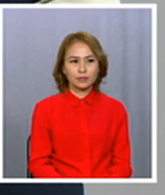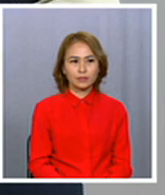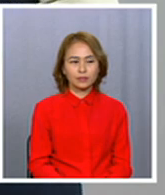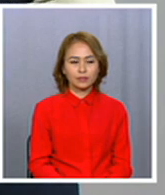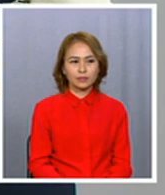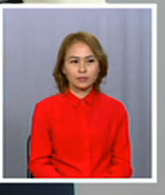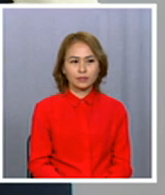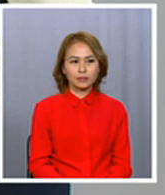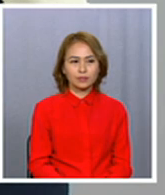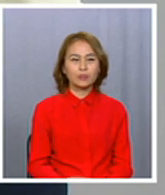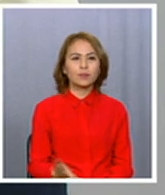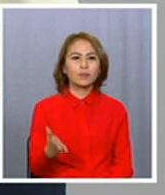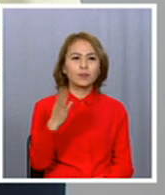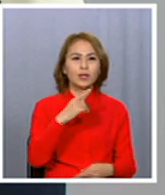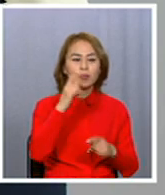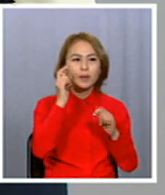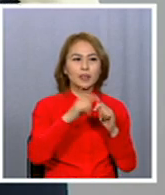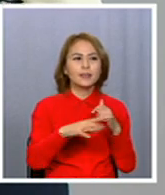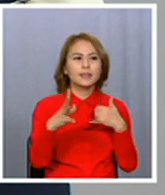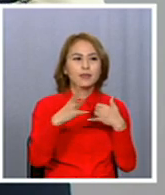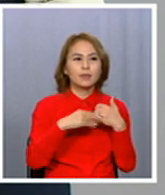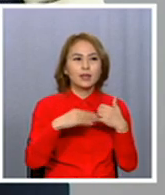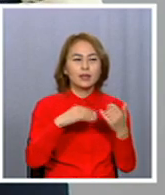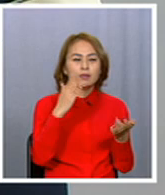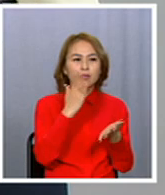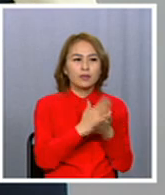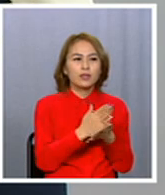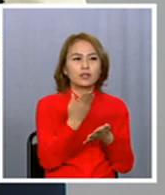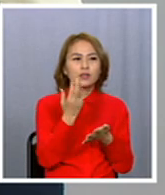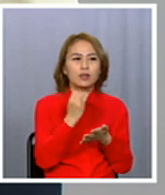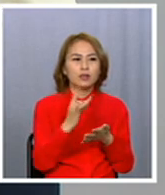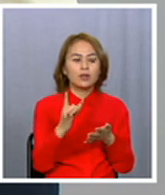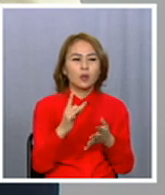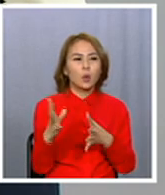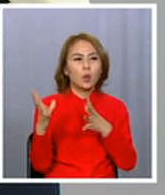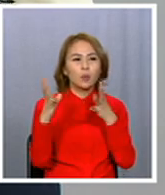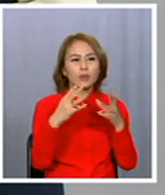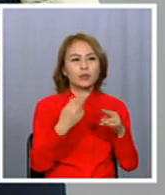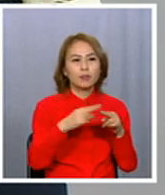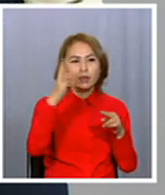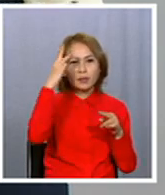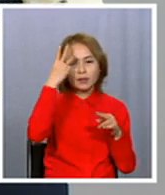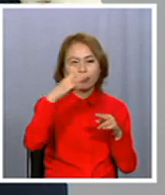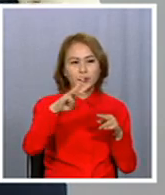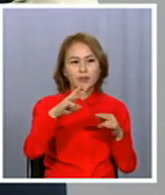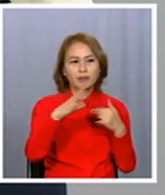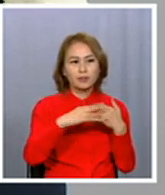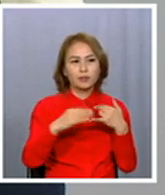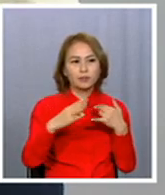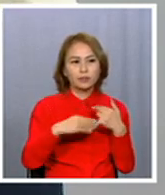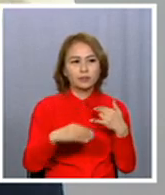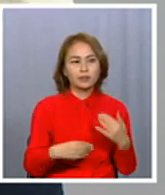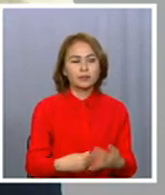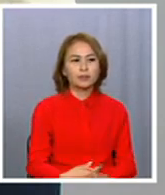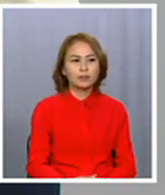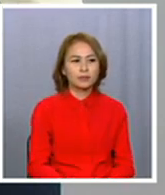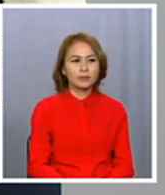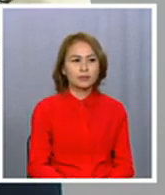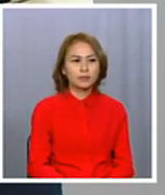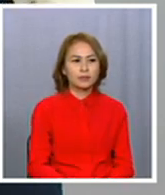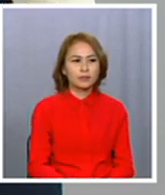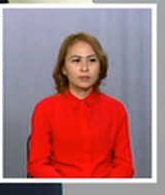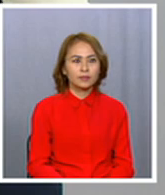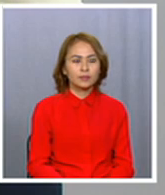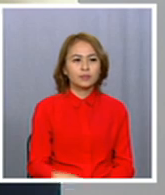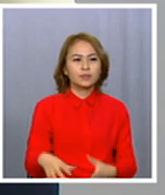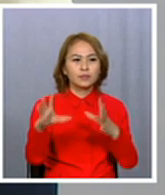Ребята, давайте проверим. Земля имеет форму шара. Глобус – это модель Земли. Земля вращается